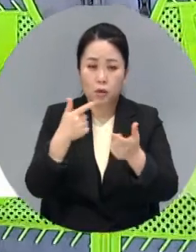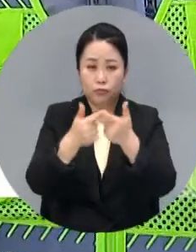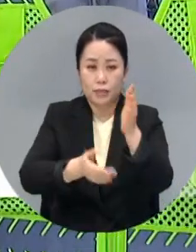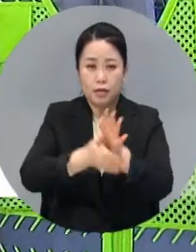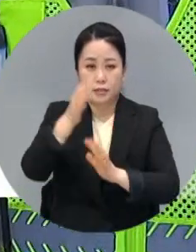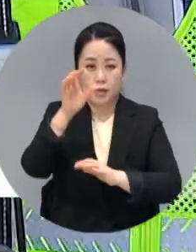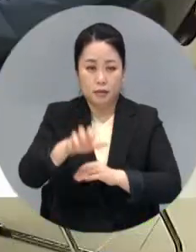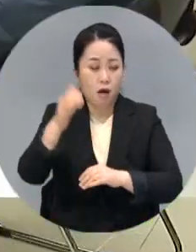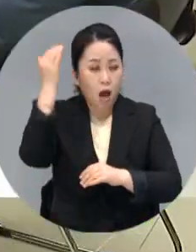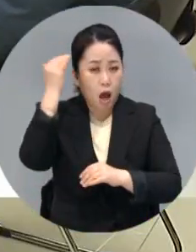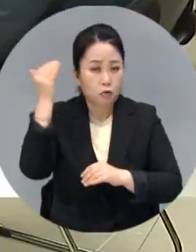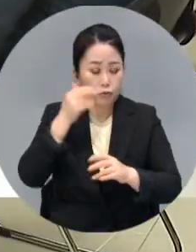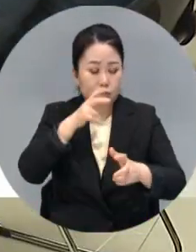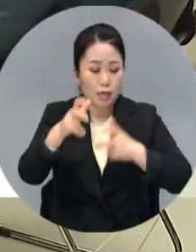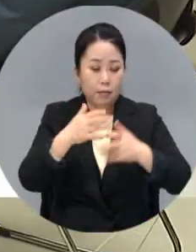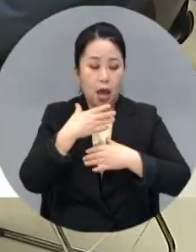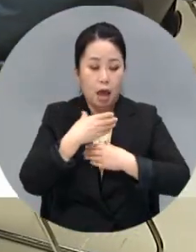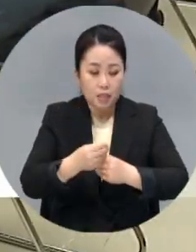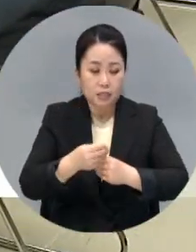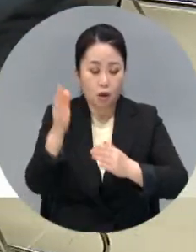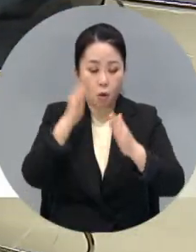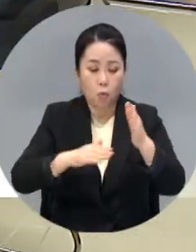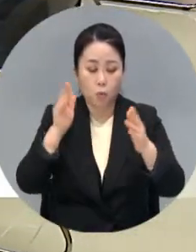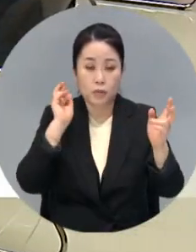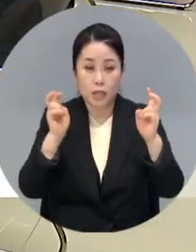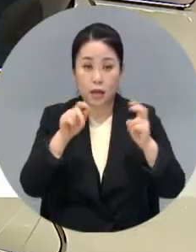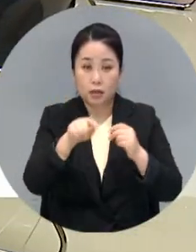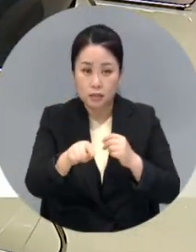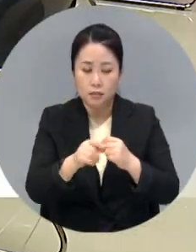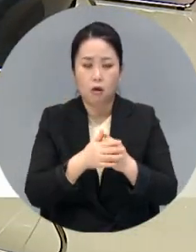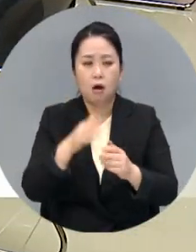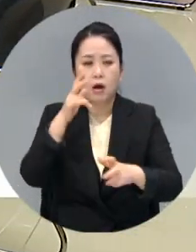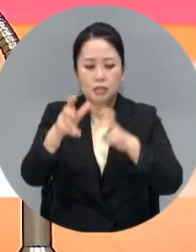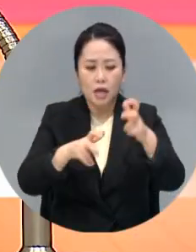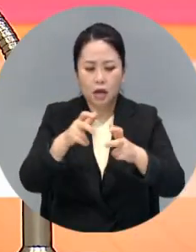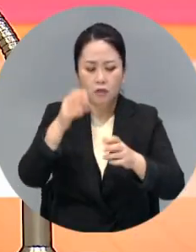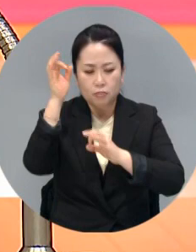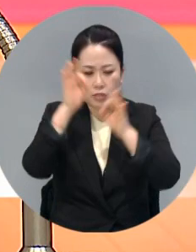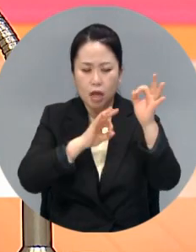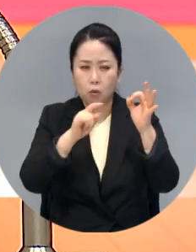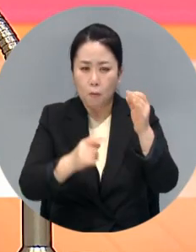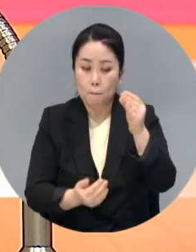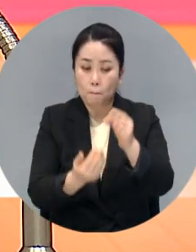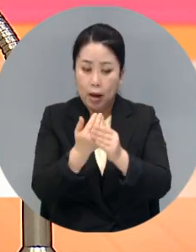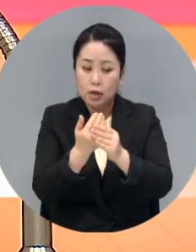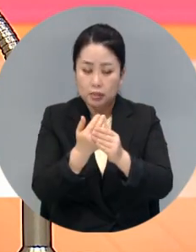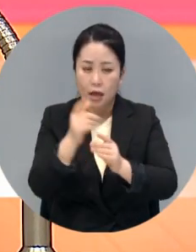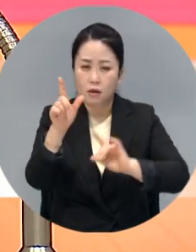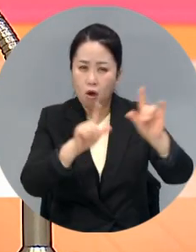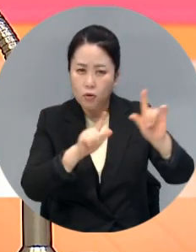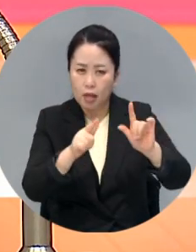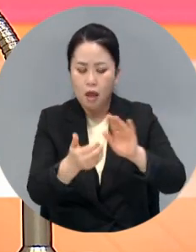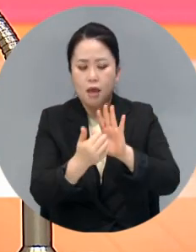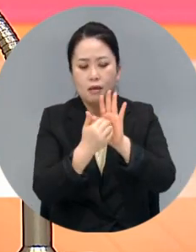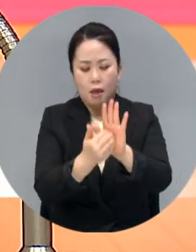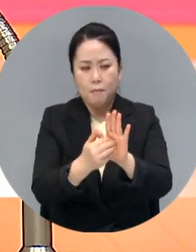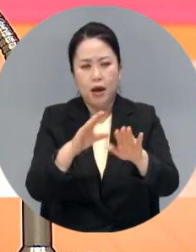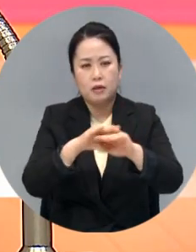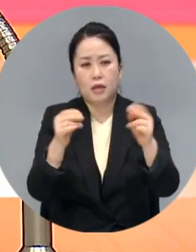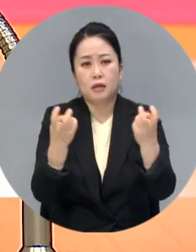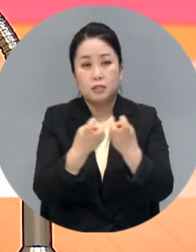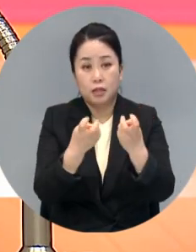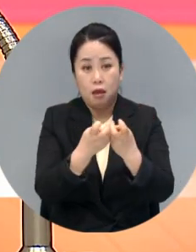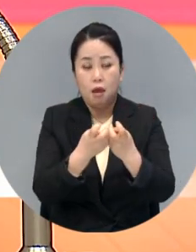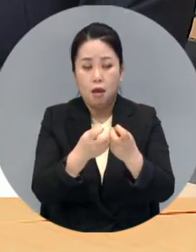오늘 한국산업안전보건공단에서 산업재해 발생 현황과 예방 대책을 논의하고 동래구